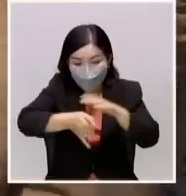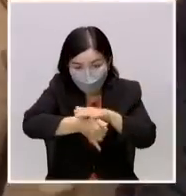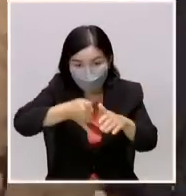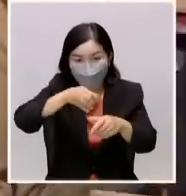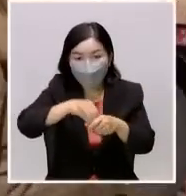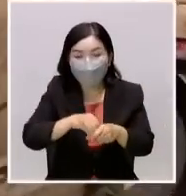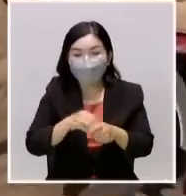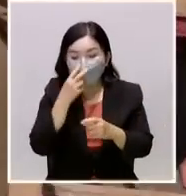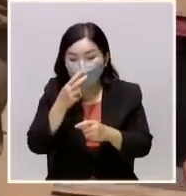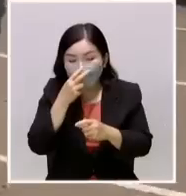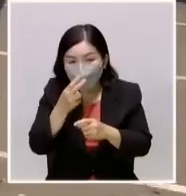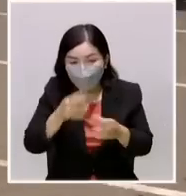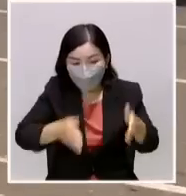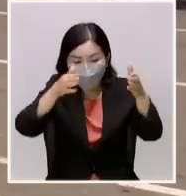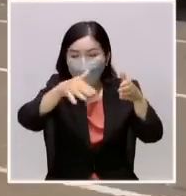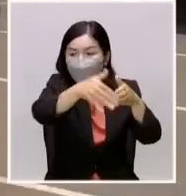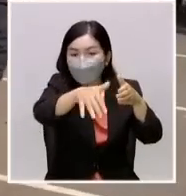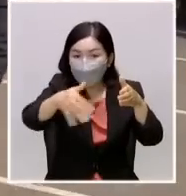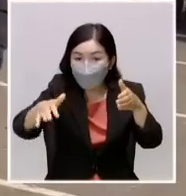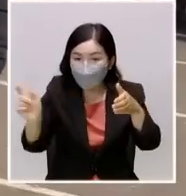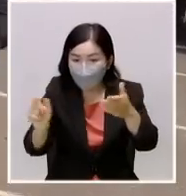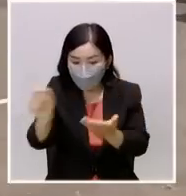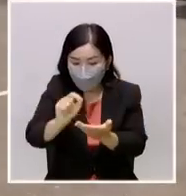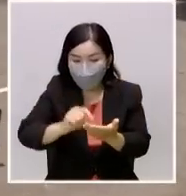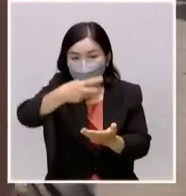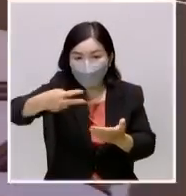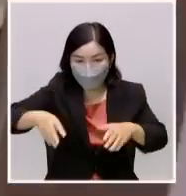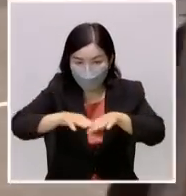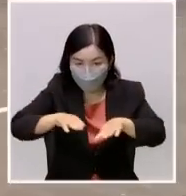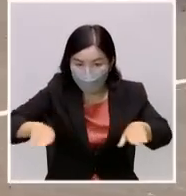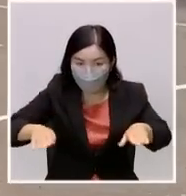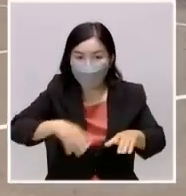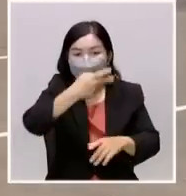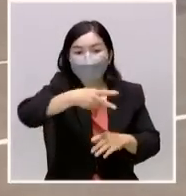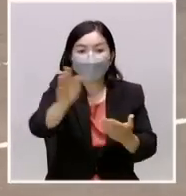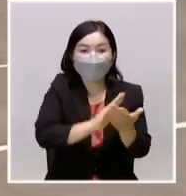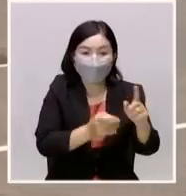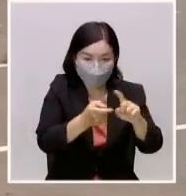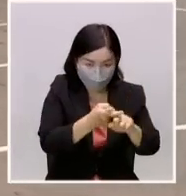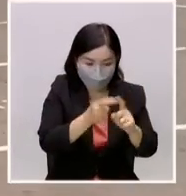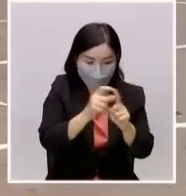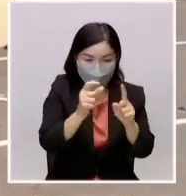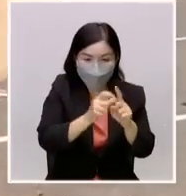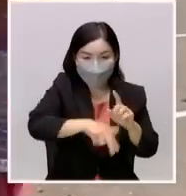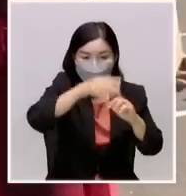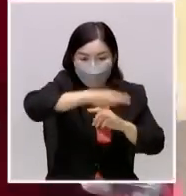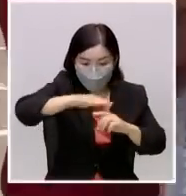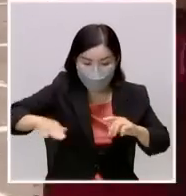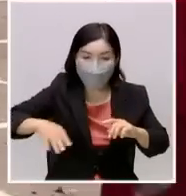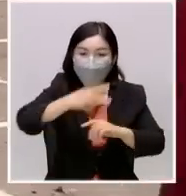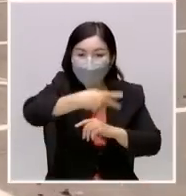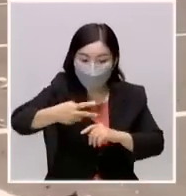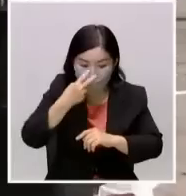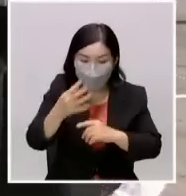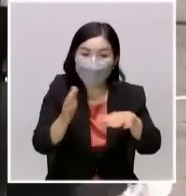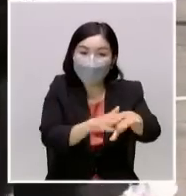ยบนพื้นสนามด้านนอกตัวอาคารมีการเขียนคำว่าเด็กในภาษารัสเซียนะคะเป็นข้อความที่เขียนเอาไว้ขนาดใหญ่เ